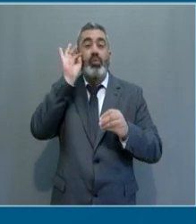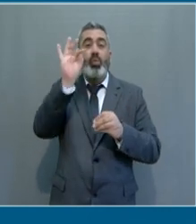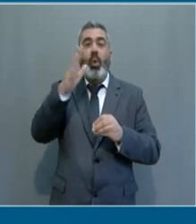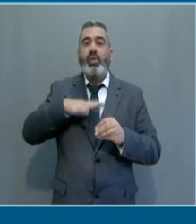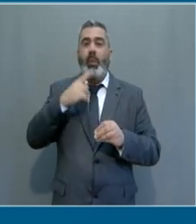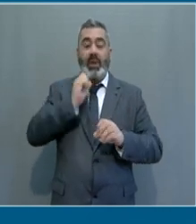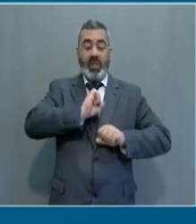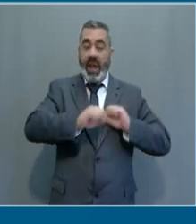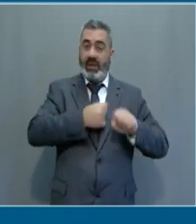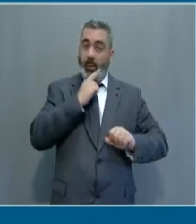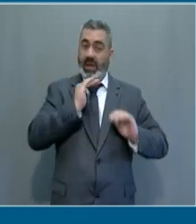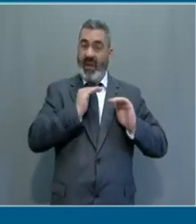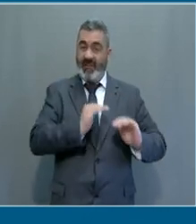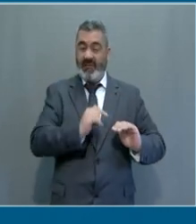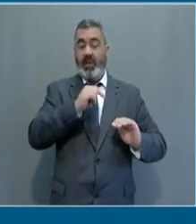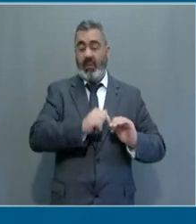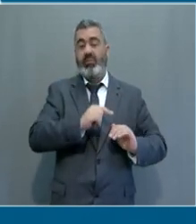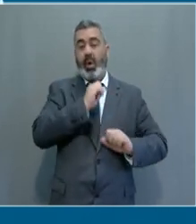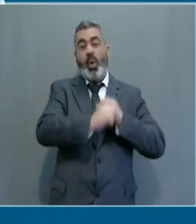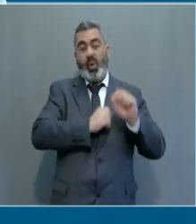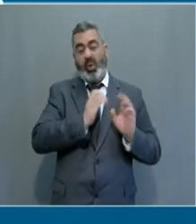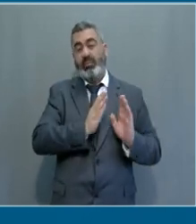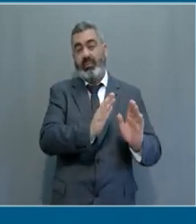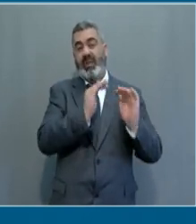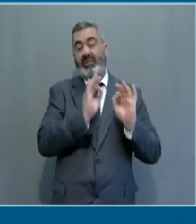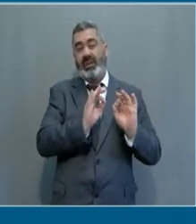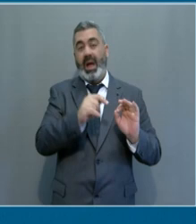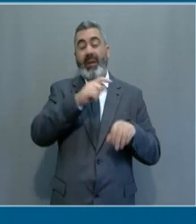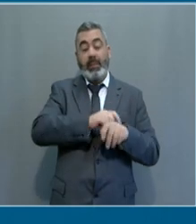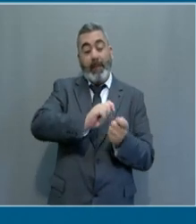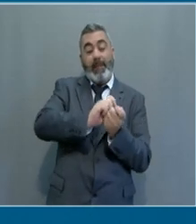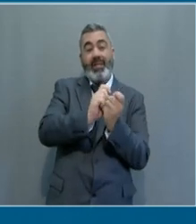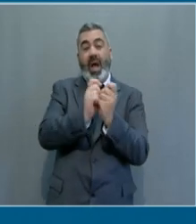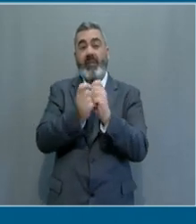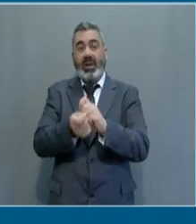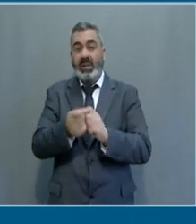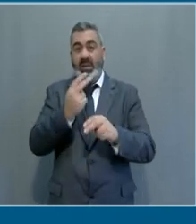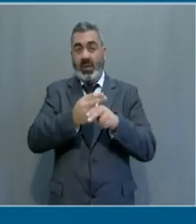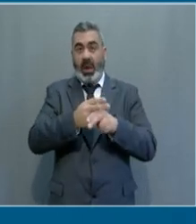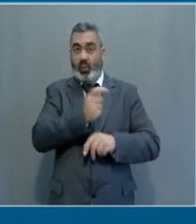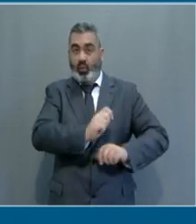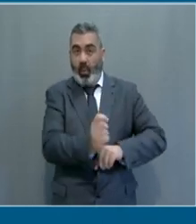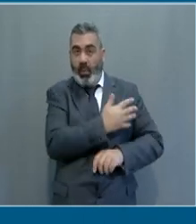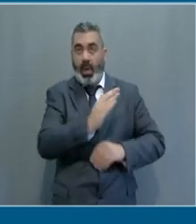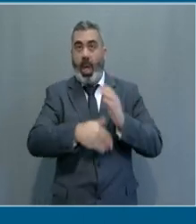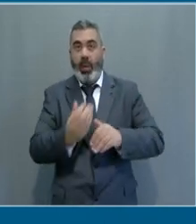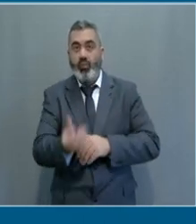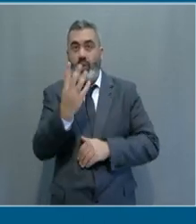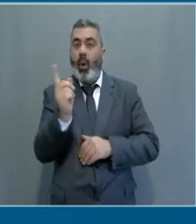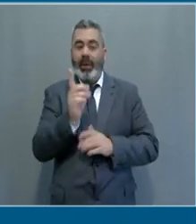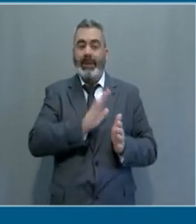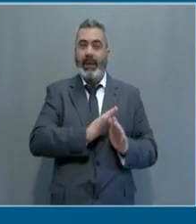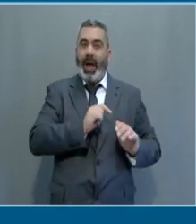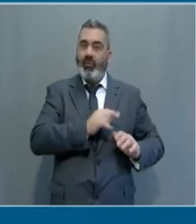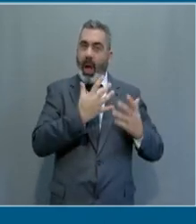μας δραστηριότητες, οι οποίες θα υπάρχουν για αρκετά χρόνια ακόμη. Ζούμε σε μια μεταβατική φάση, άρα πρέπει να προστατεύσουμε αυτό το